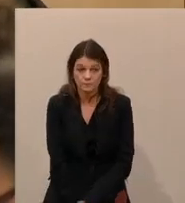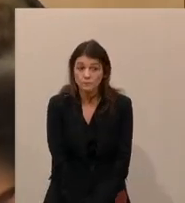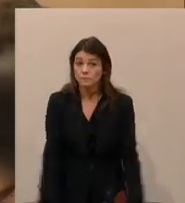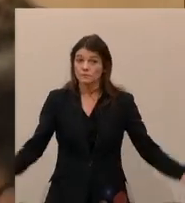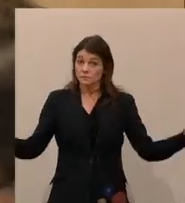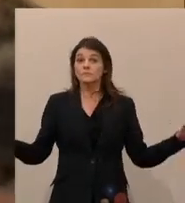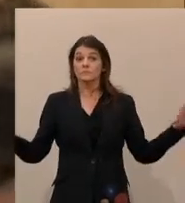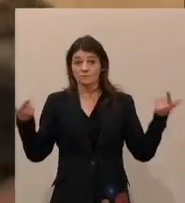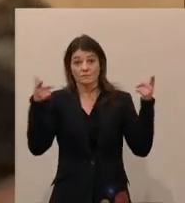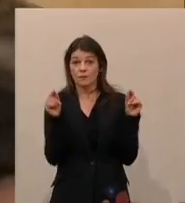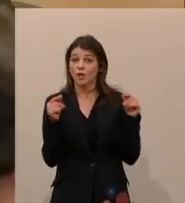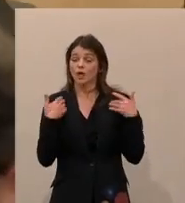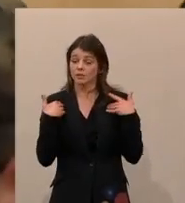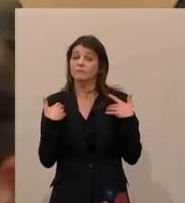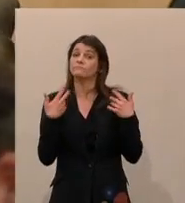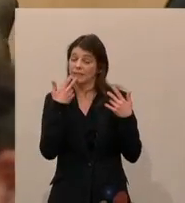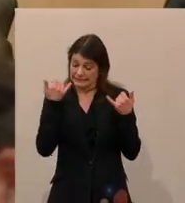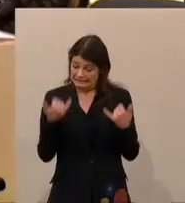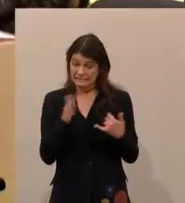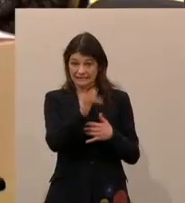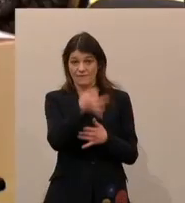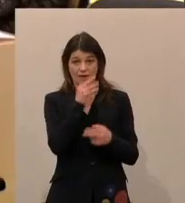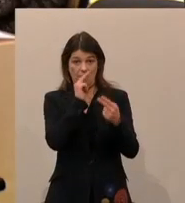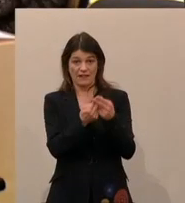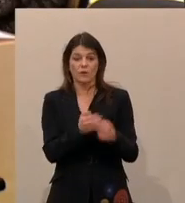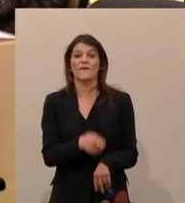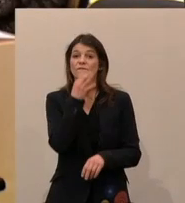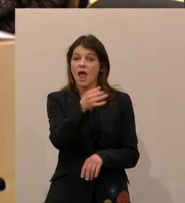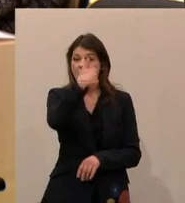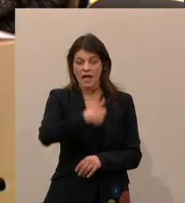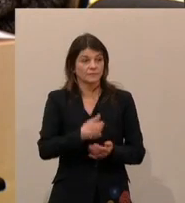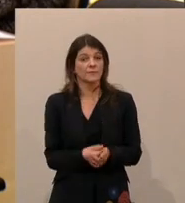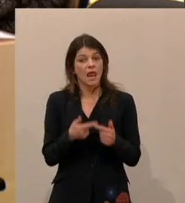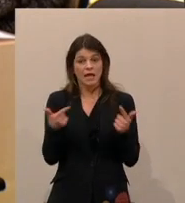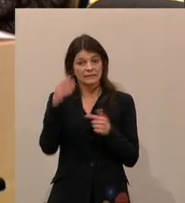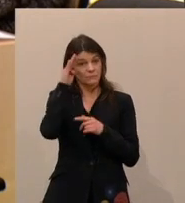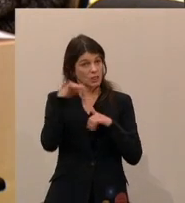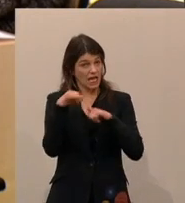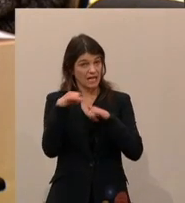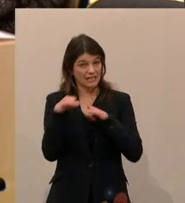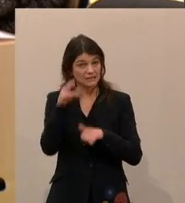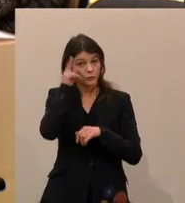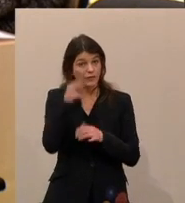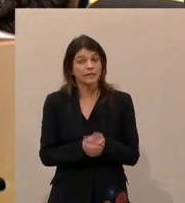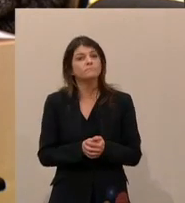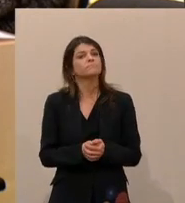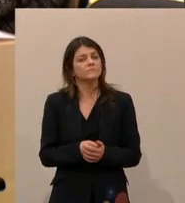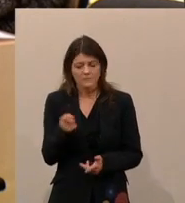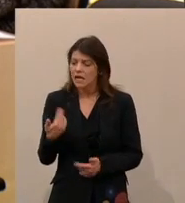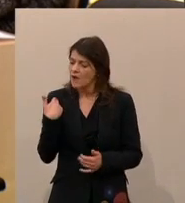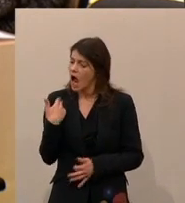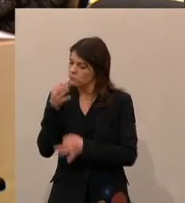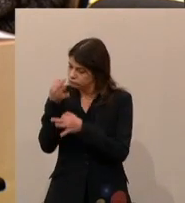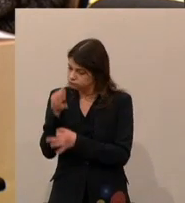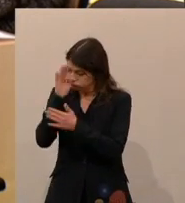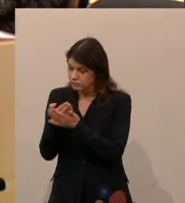Ja, ich komme damit zur Beantwortung Ihrer Fragen. Zu Frage 1. Die Landespolizeidirektion Wien hat die Zuverlässigkeit